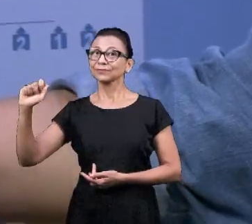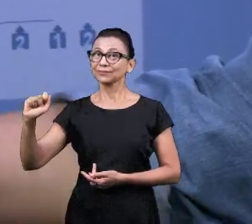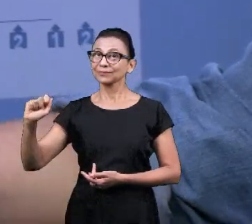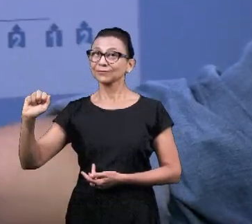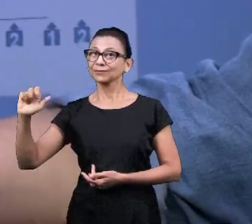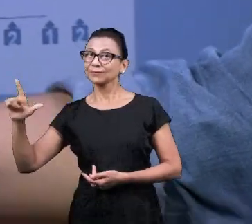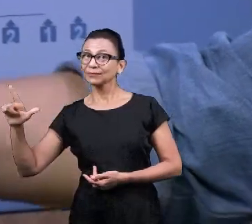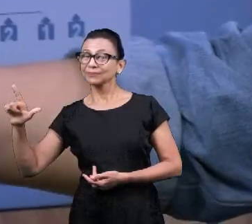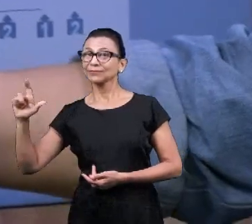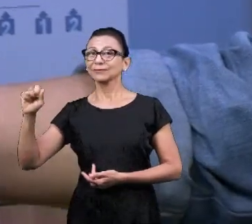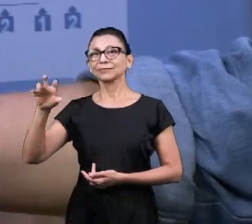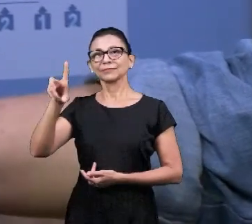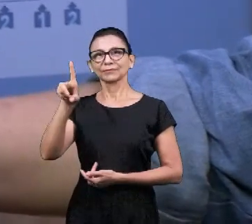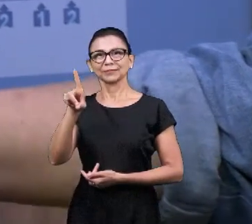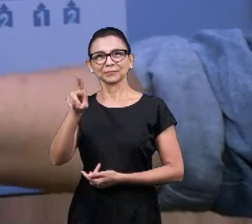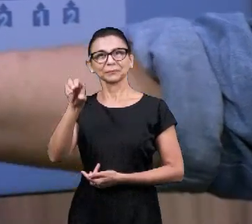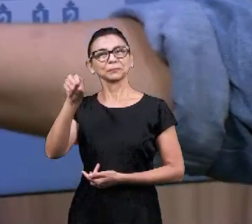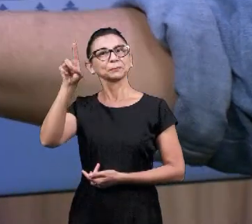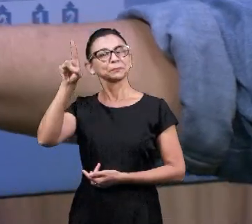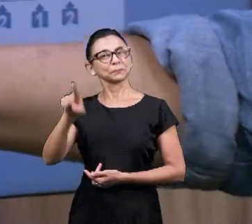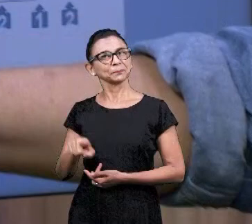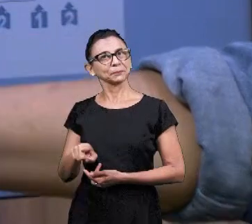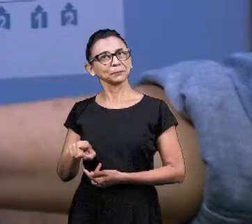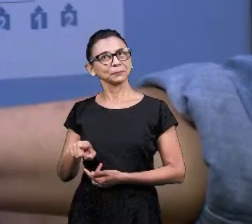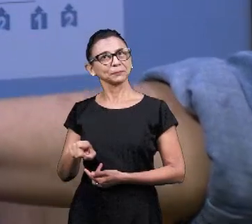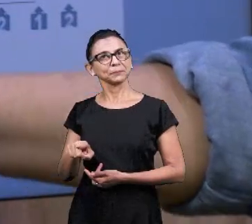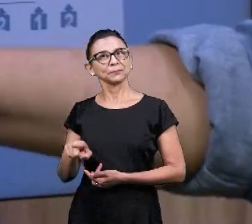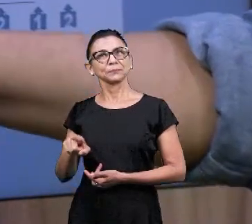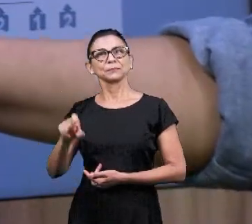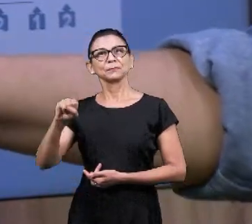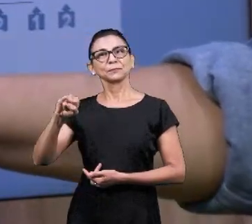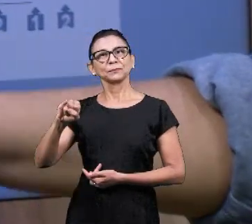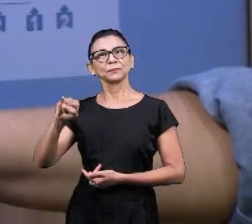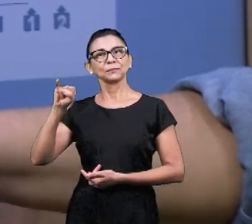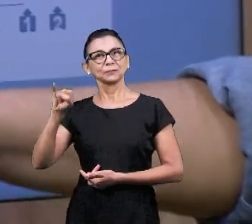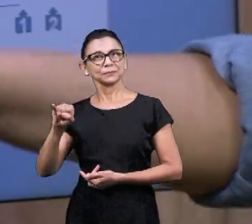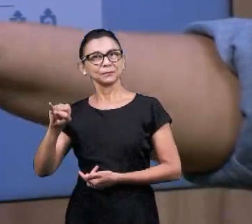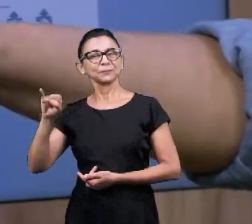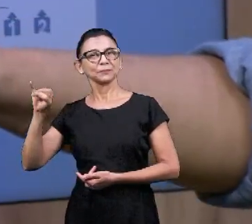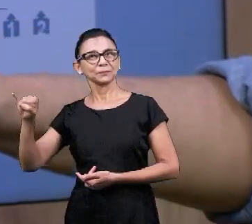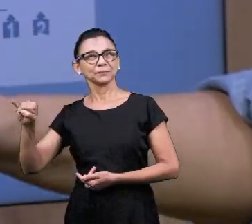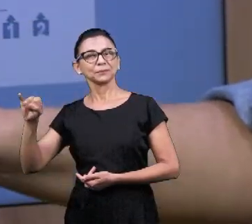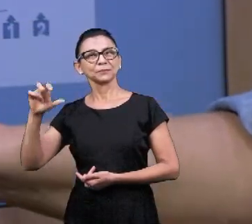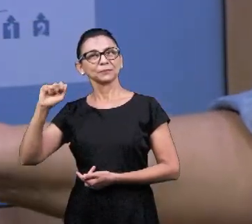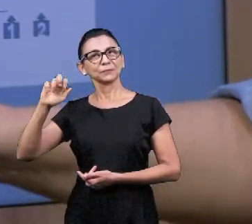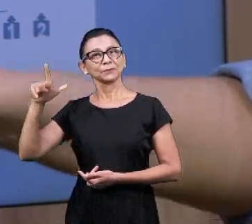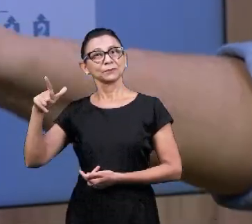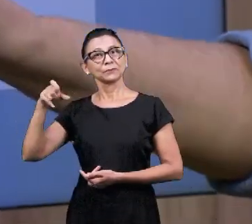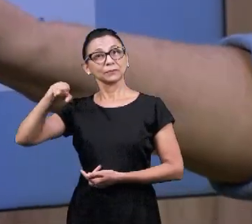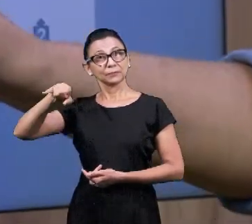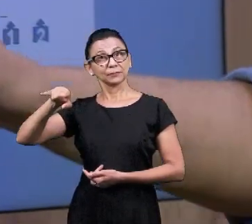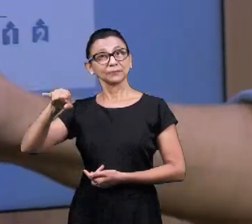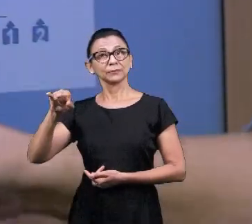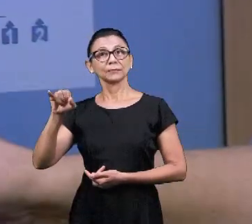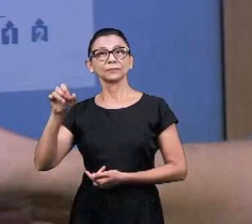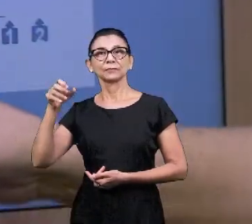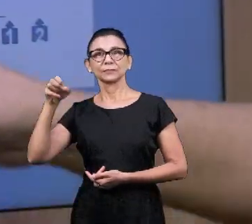lá, dó. Pausa. Dó, si, si, si, sol, si,